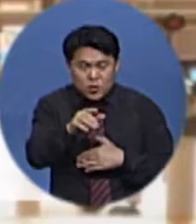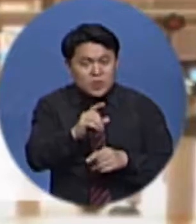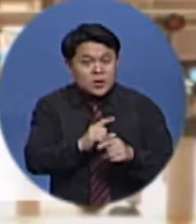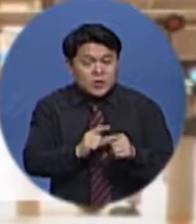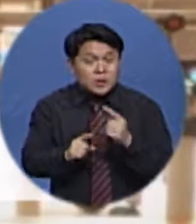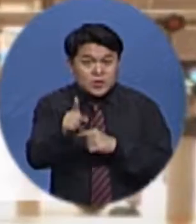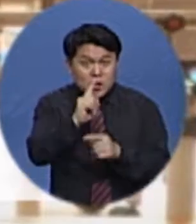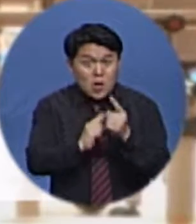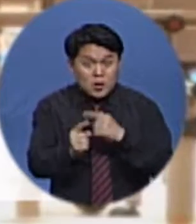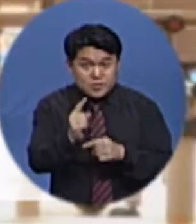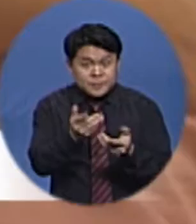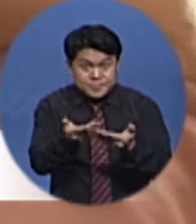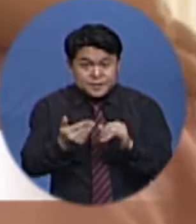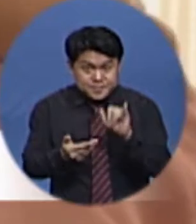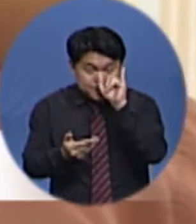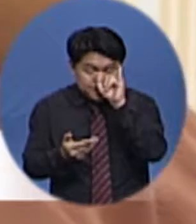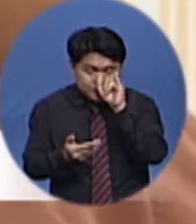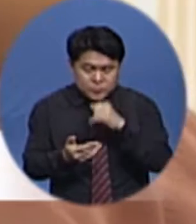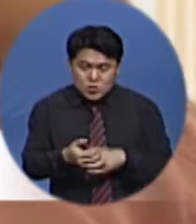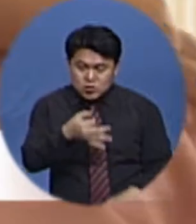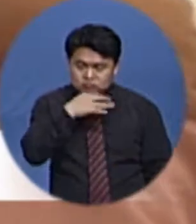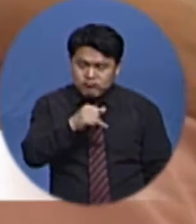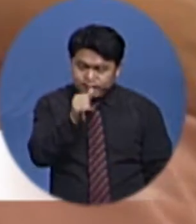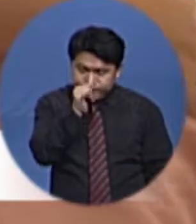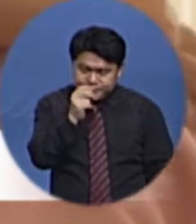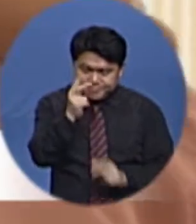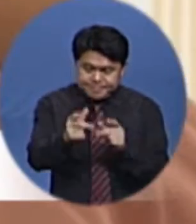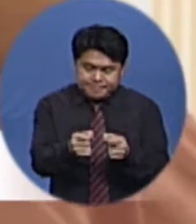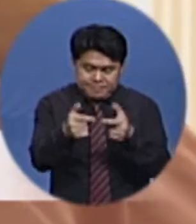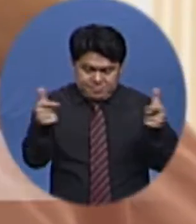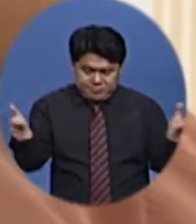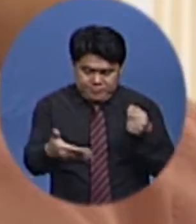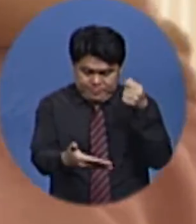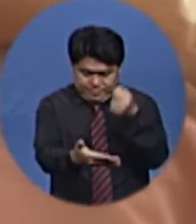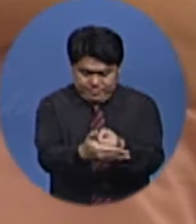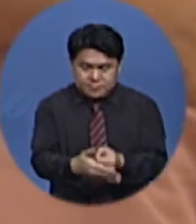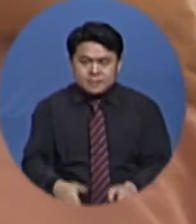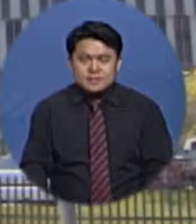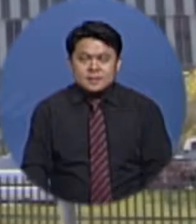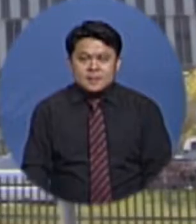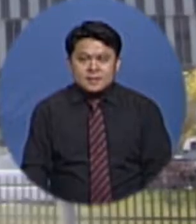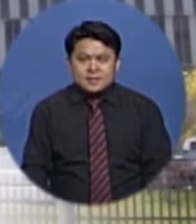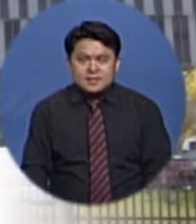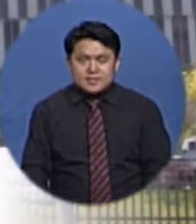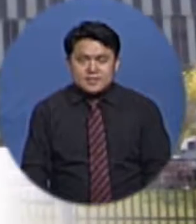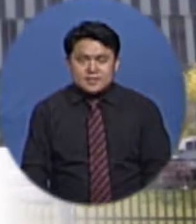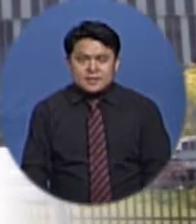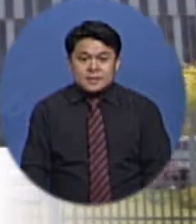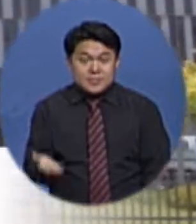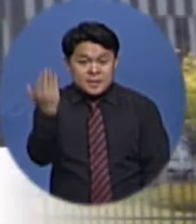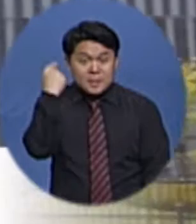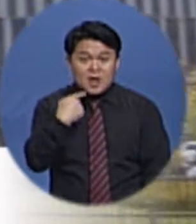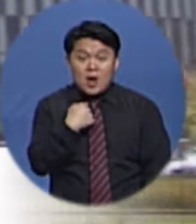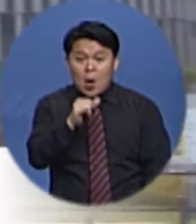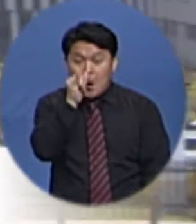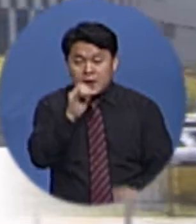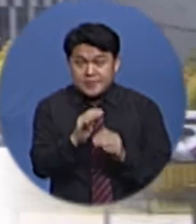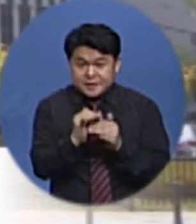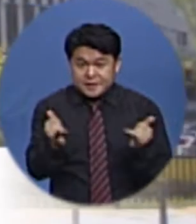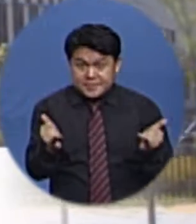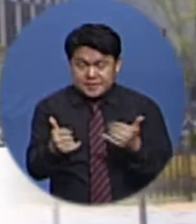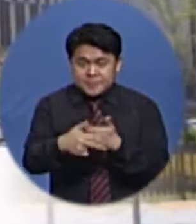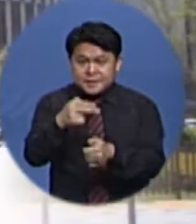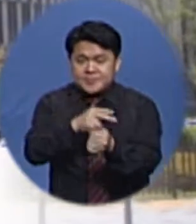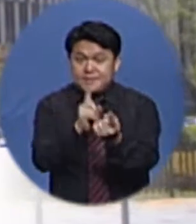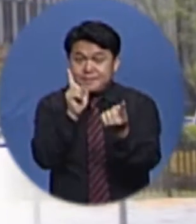받습니다. 성과가 있다고 보고 사업을 확대하기로 한 것입니다. 한번 해보신 경험이 있는 분들 같은 경우는